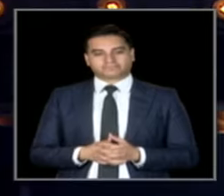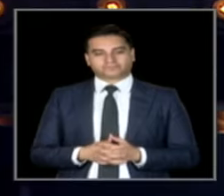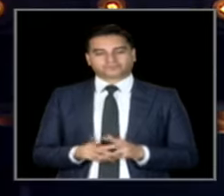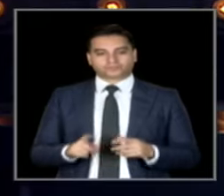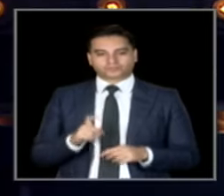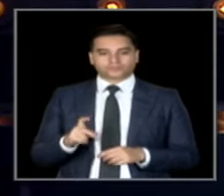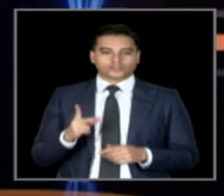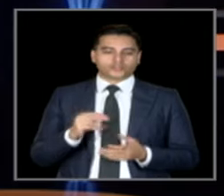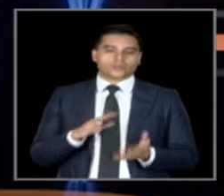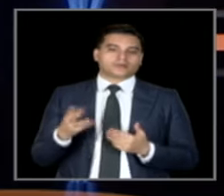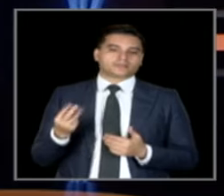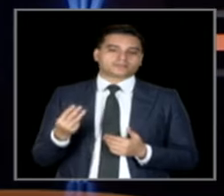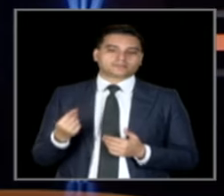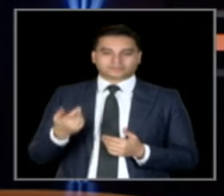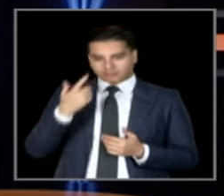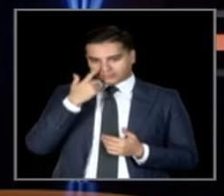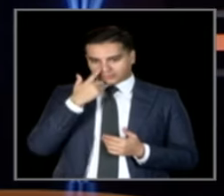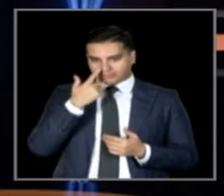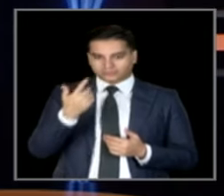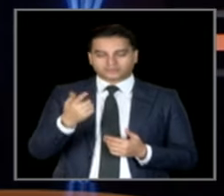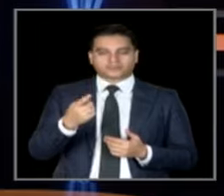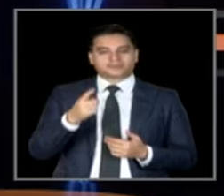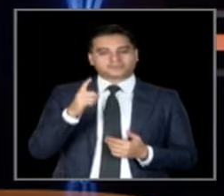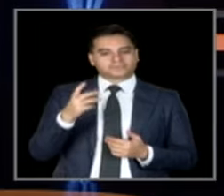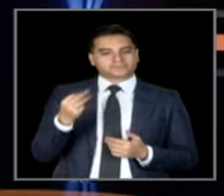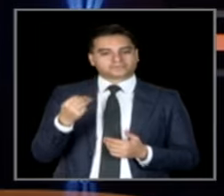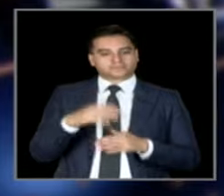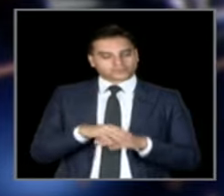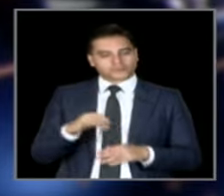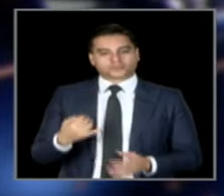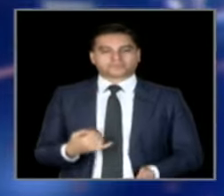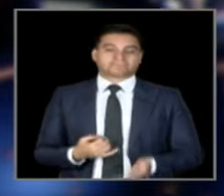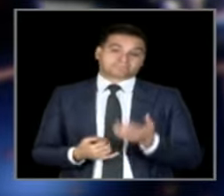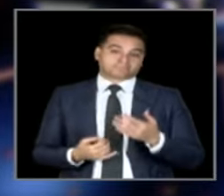سؤال ب20 نقطة ولا ب30 نقطة؟ 30. دوس على البازر. دوس على البازر.